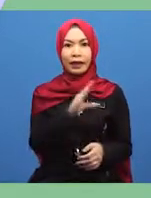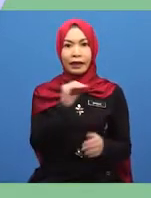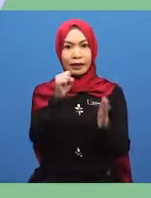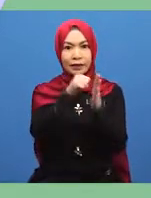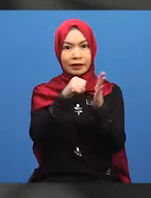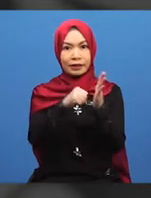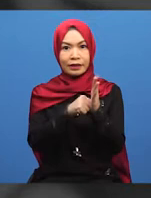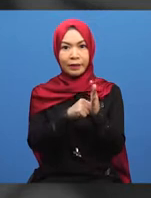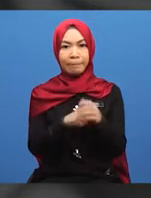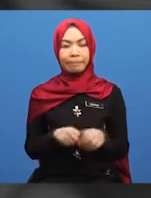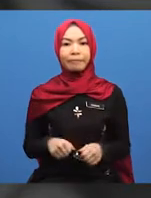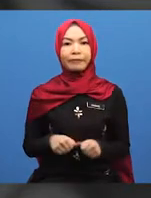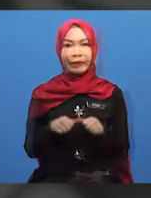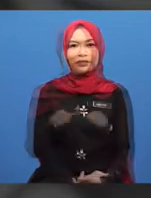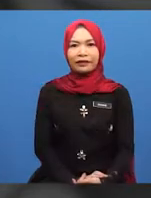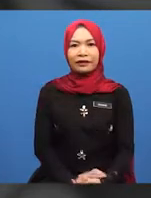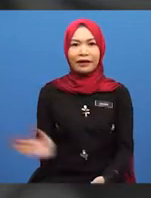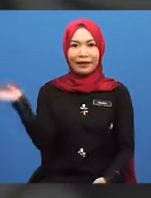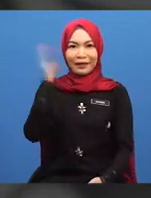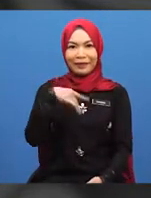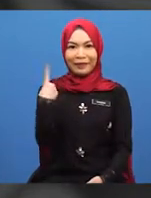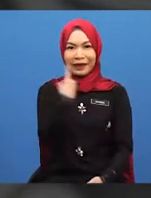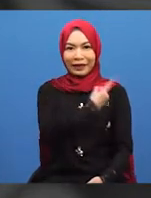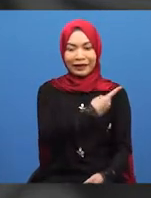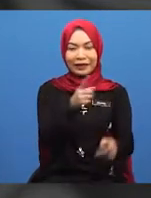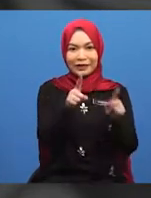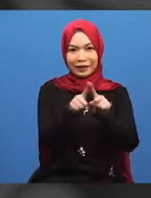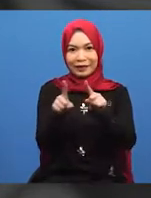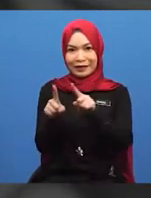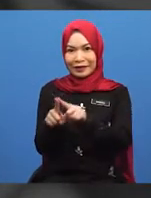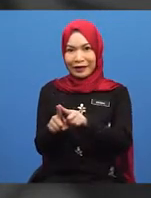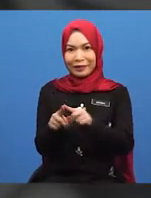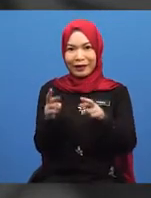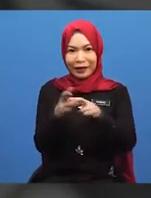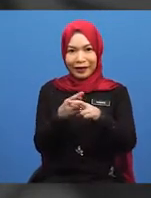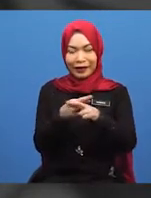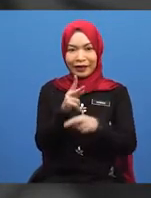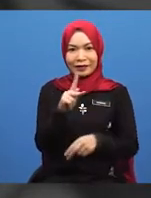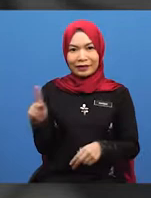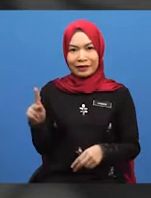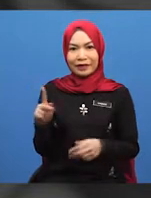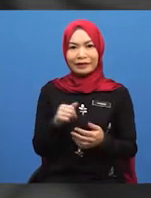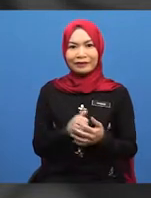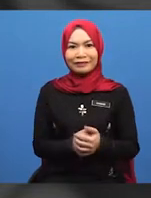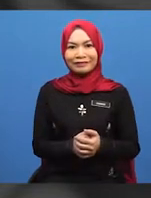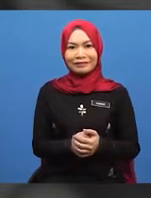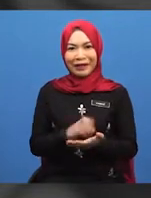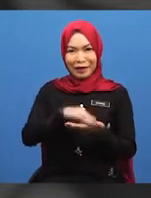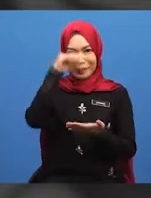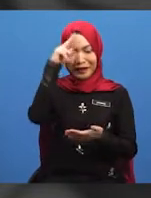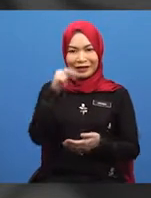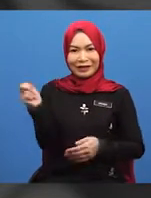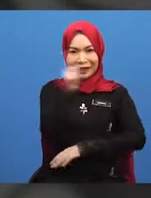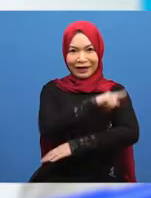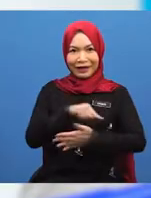pertukaran tetap. Baiklah, marilah kita sama-sama merumuskan apa yang kita telah pelajari